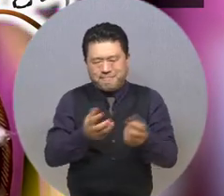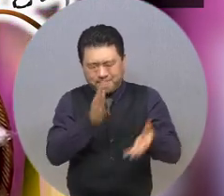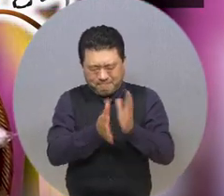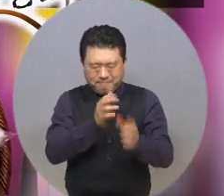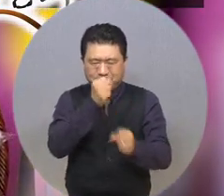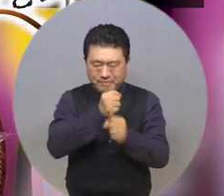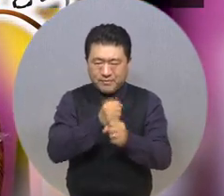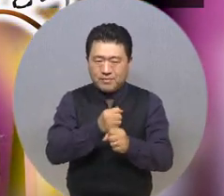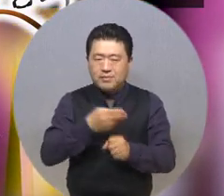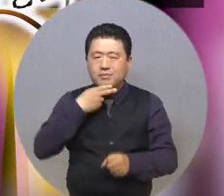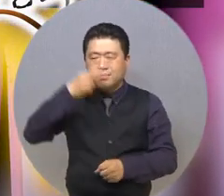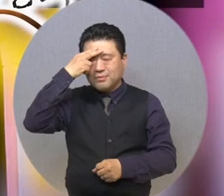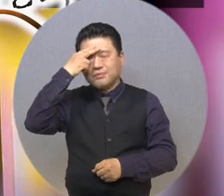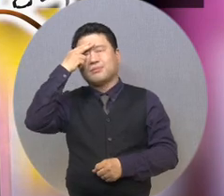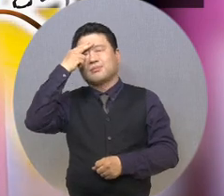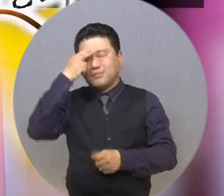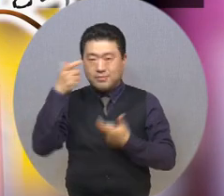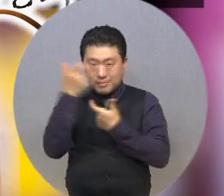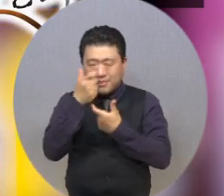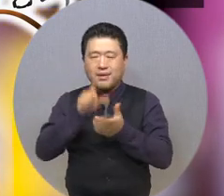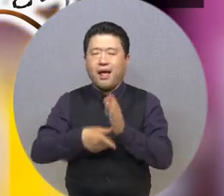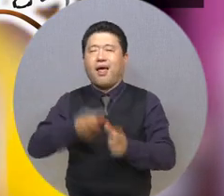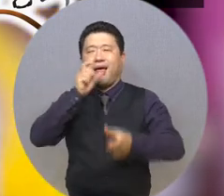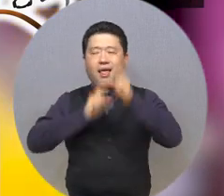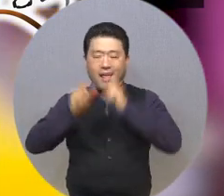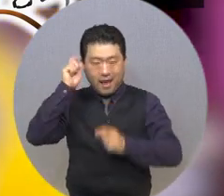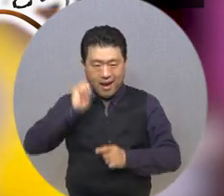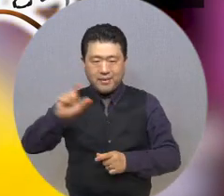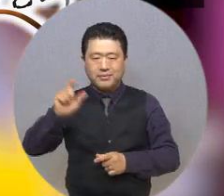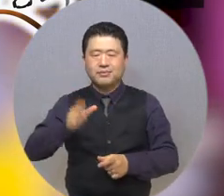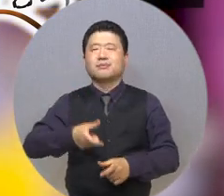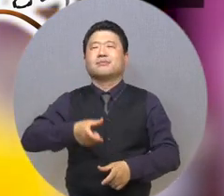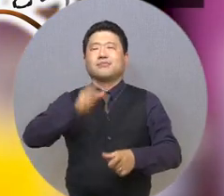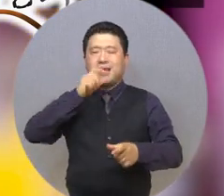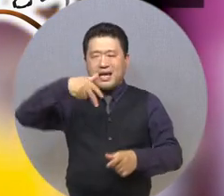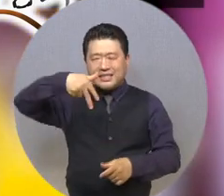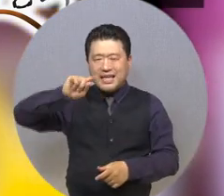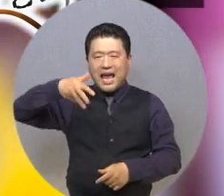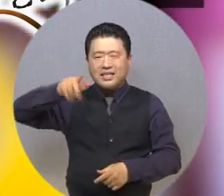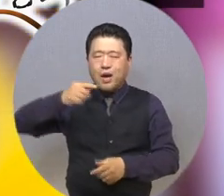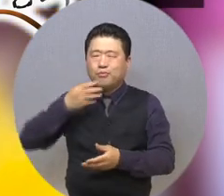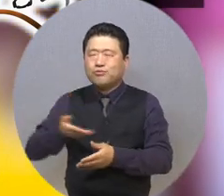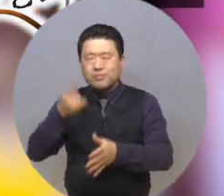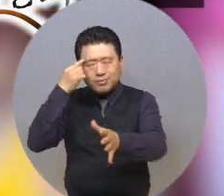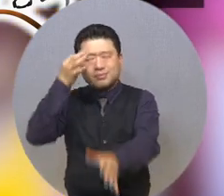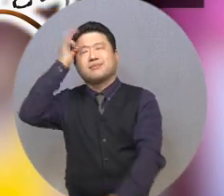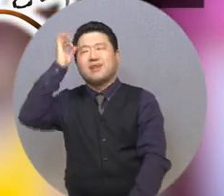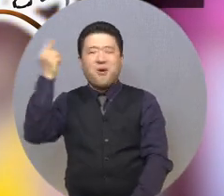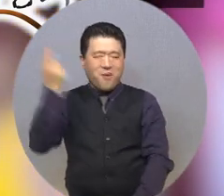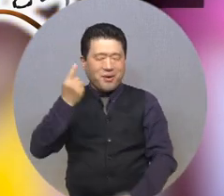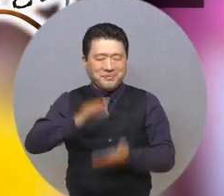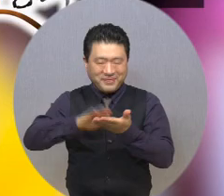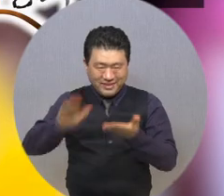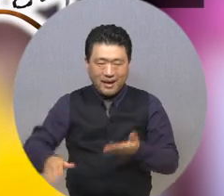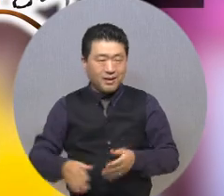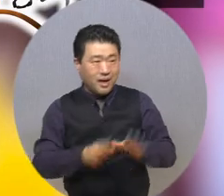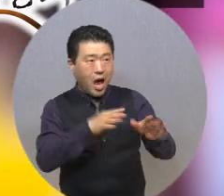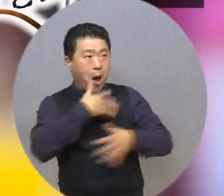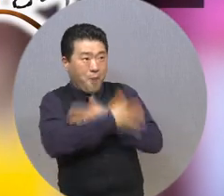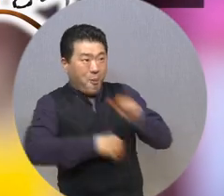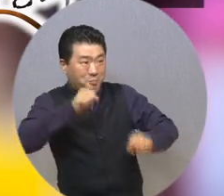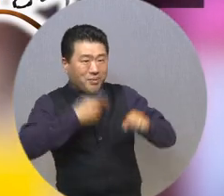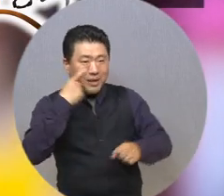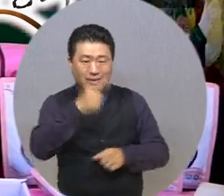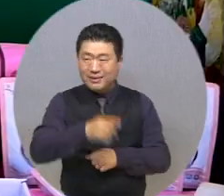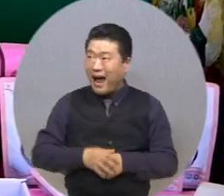숙취해서 최고이고요. 술 한잔 드신 날 아침 저절로 채소국이 생각날 겁니다. 자 마지막으로 몸으로